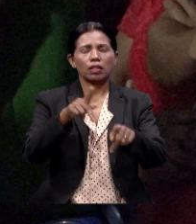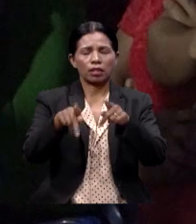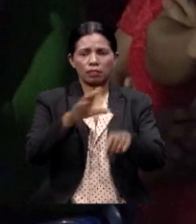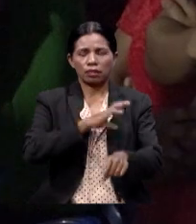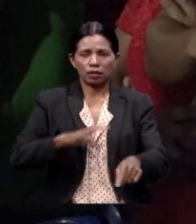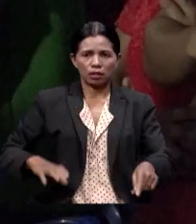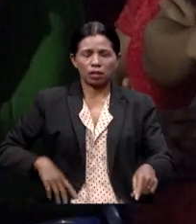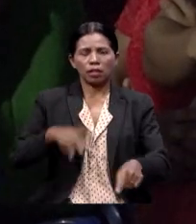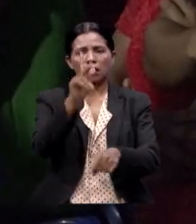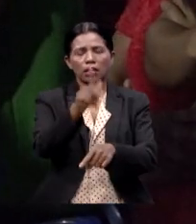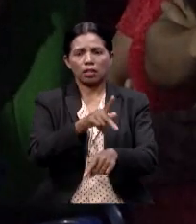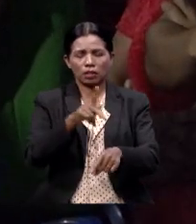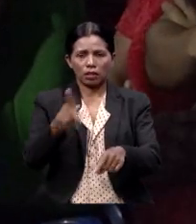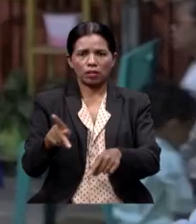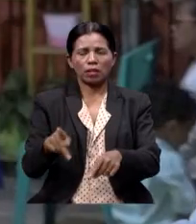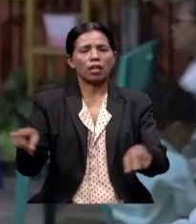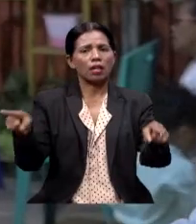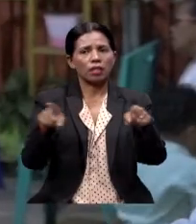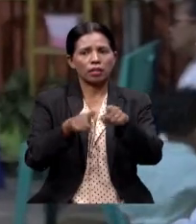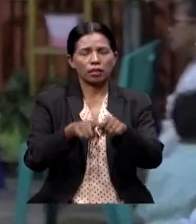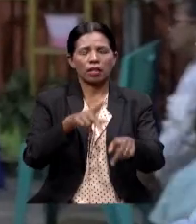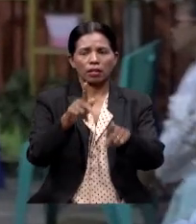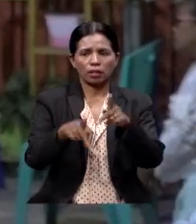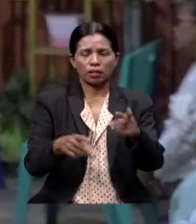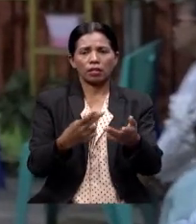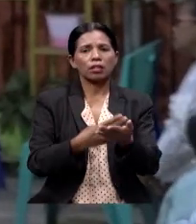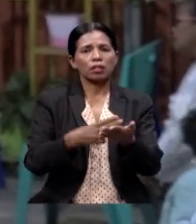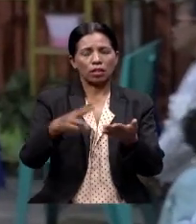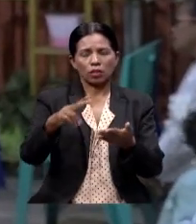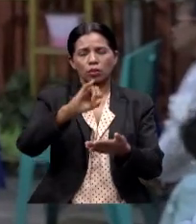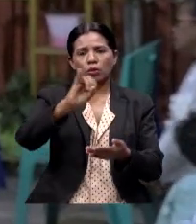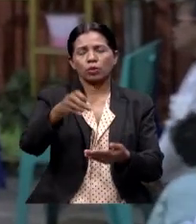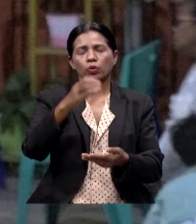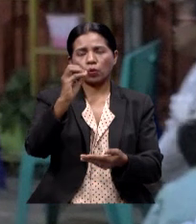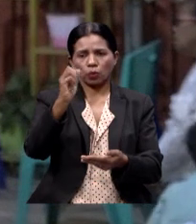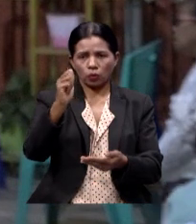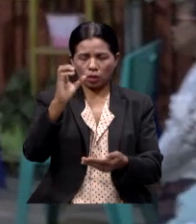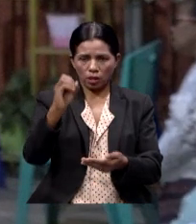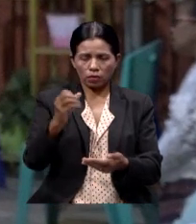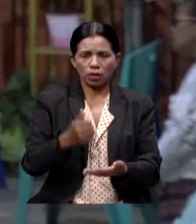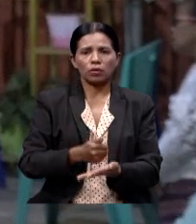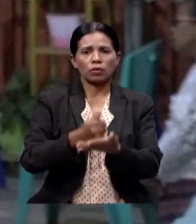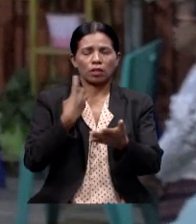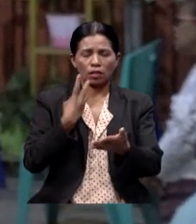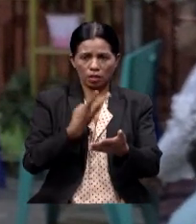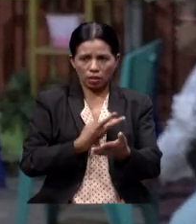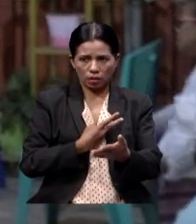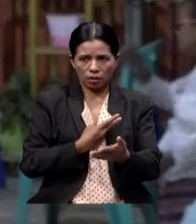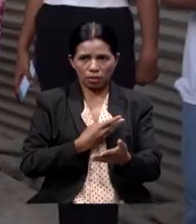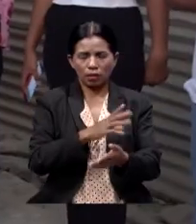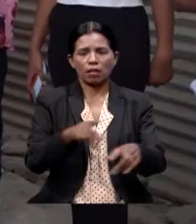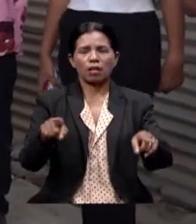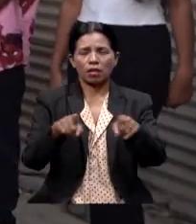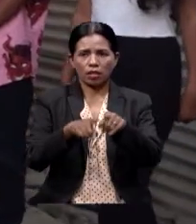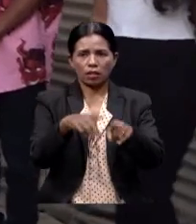Katolik hamau ngane serniang hane sa musuh amini maheng nebe San João Crisóstomo kata kina sarani sero tata tani kata San João Crisóstomo ibu musuh na